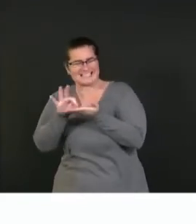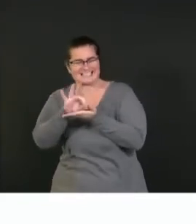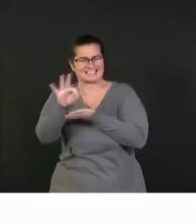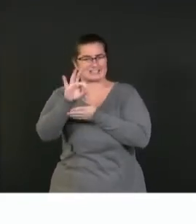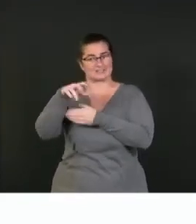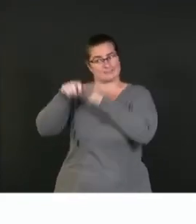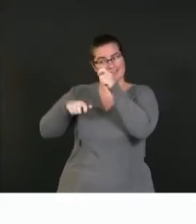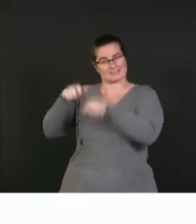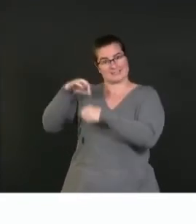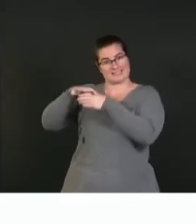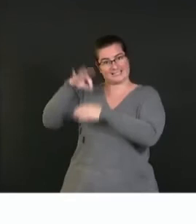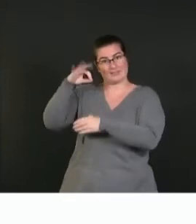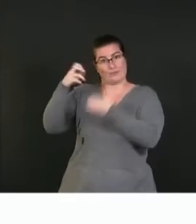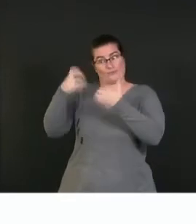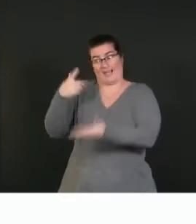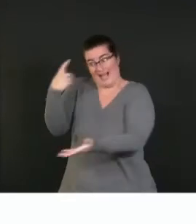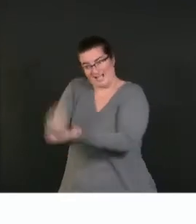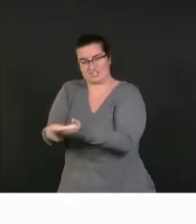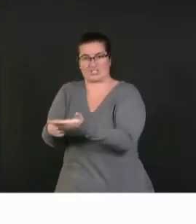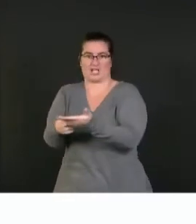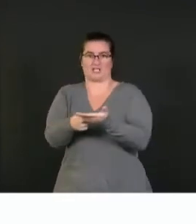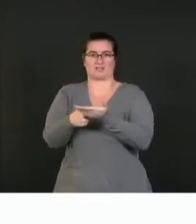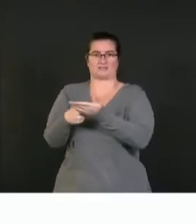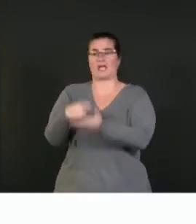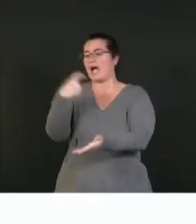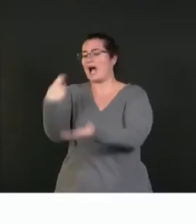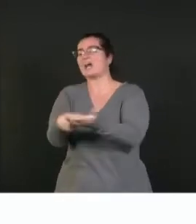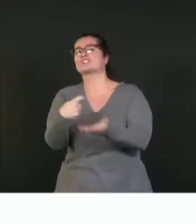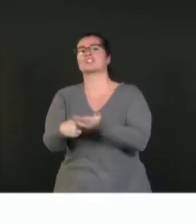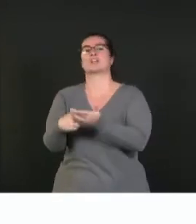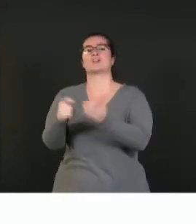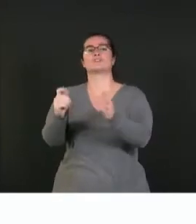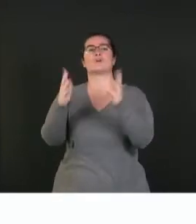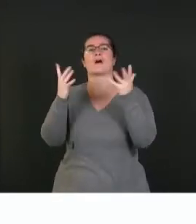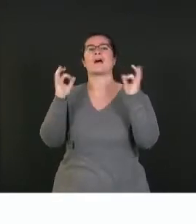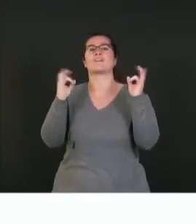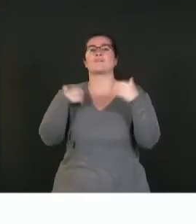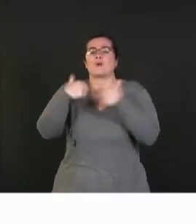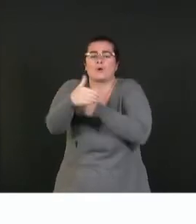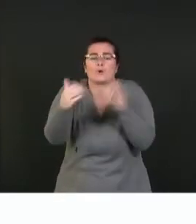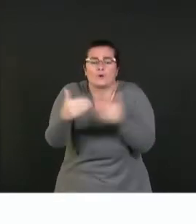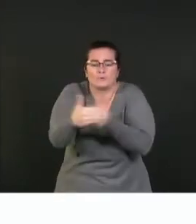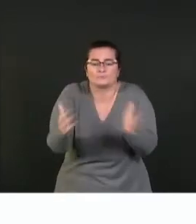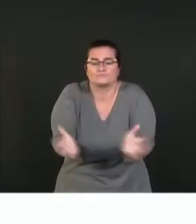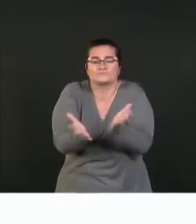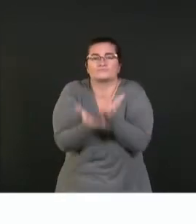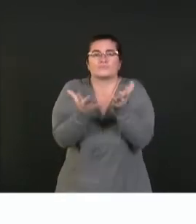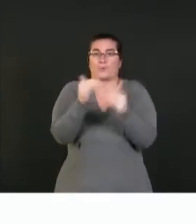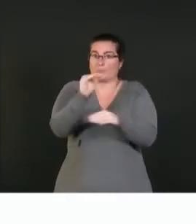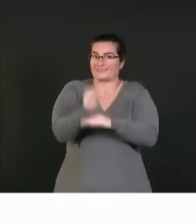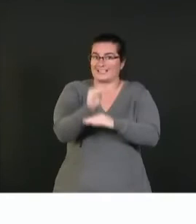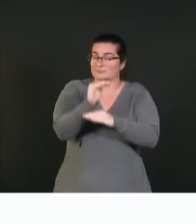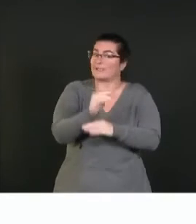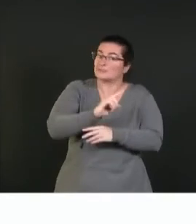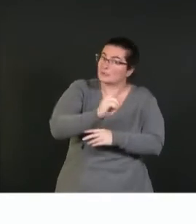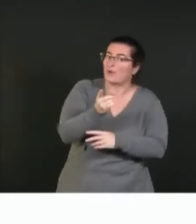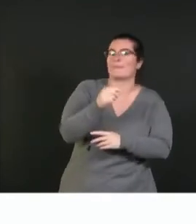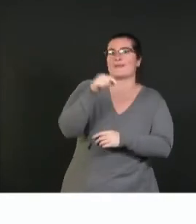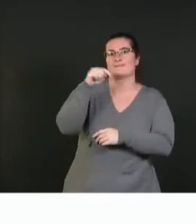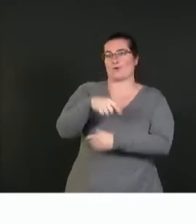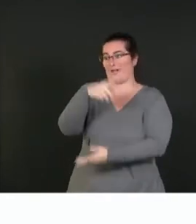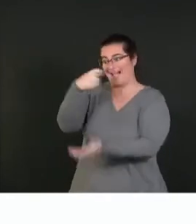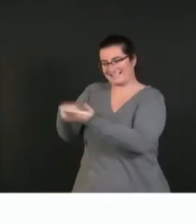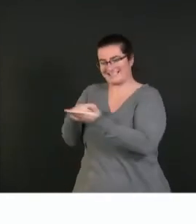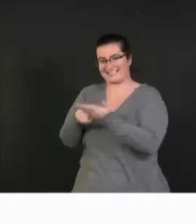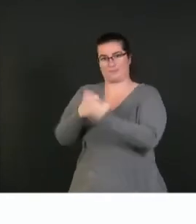part des élus d'acquérir des espaces forestiers. Alors pas acquérir pour sanctuariser forcément, mais plutôt acquérir justement pour mettre en avant